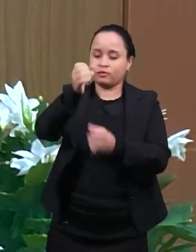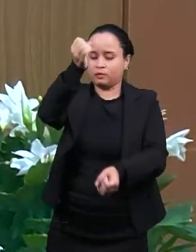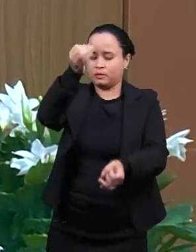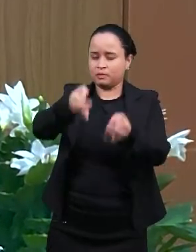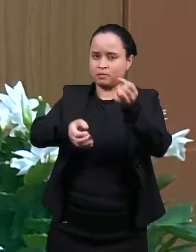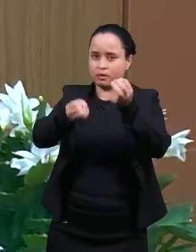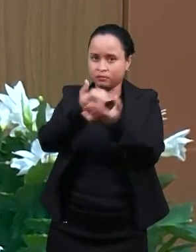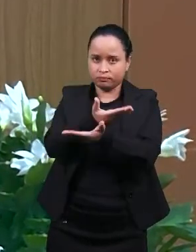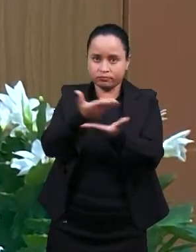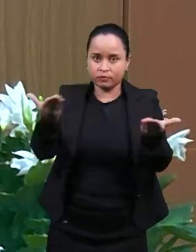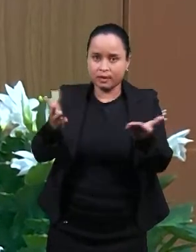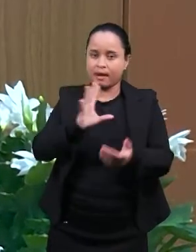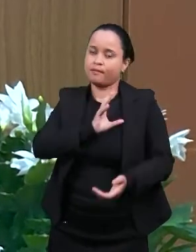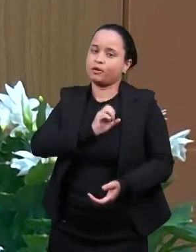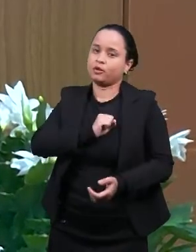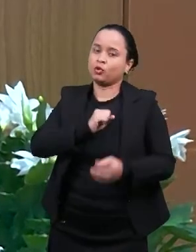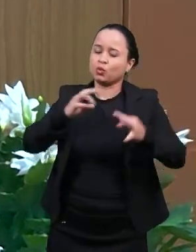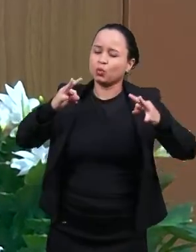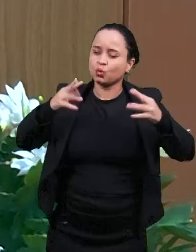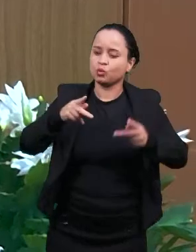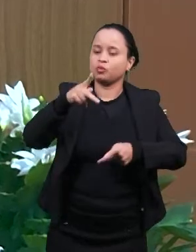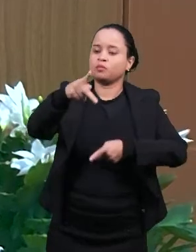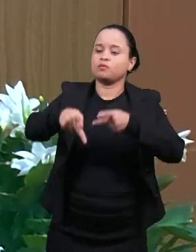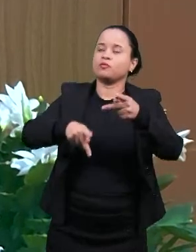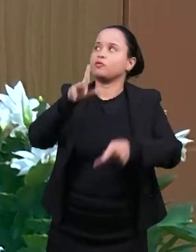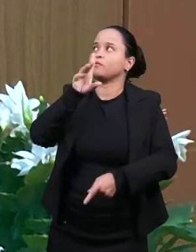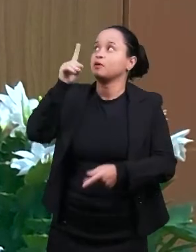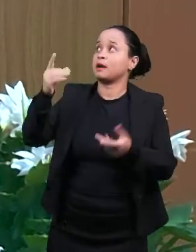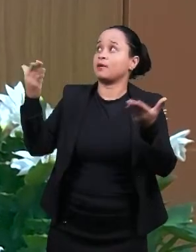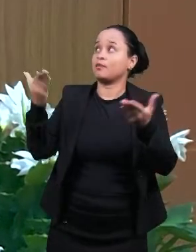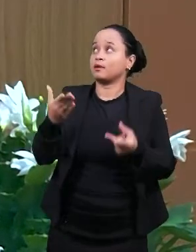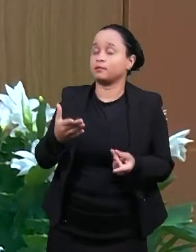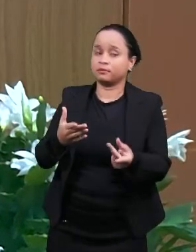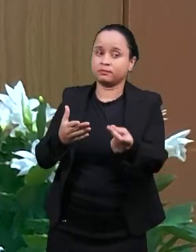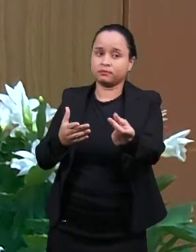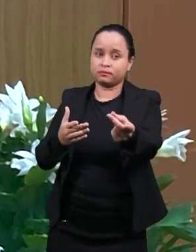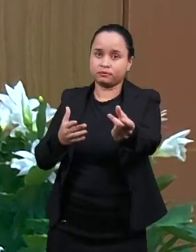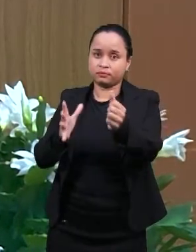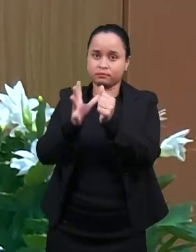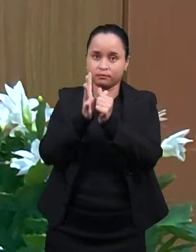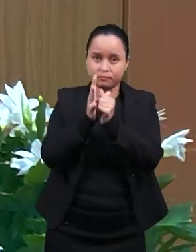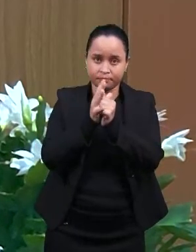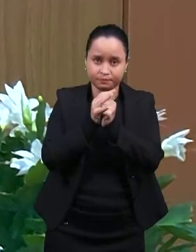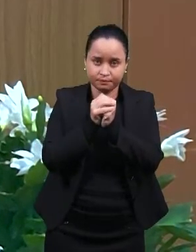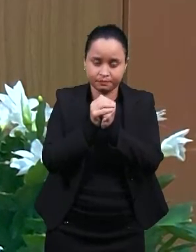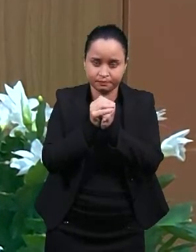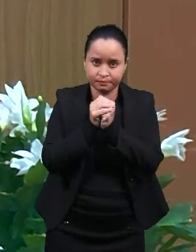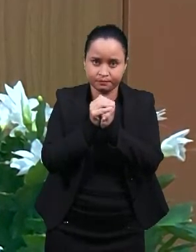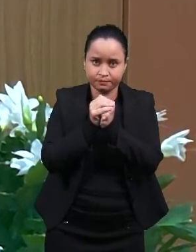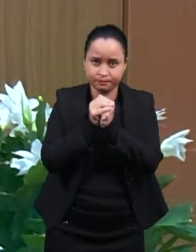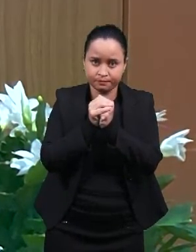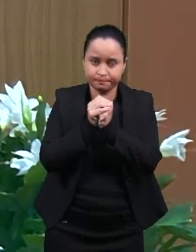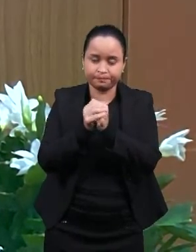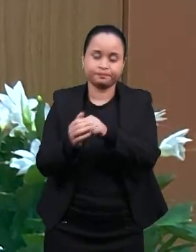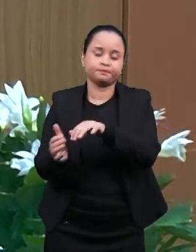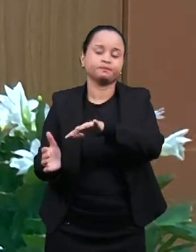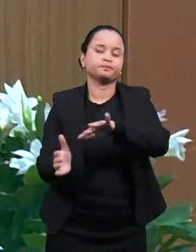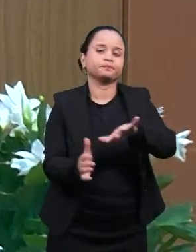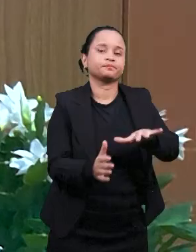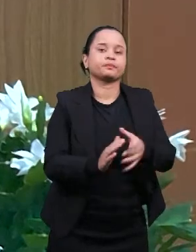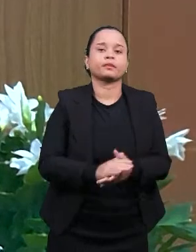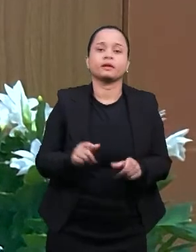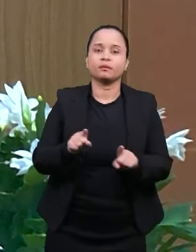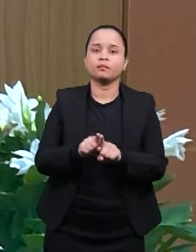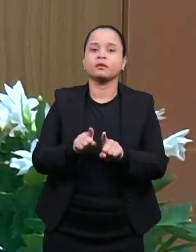вами возлюблены, со всем народом Божьим сейчас и во веки. Аминь. Я хотел бы